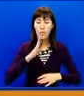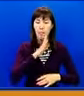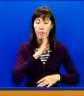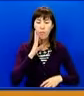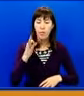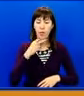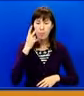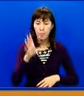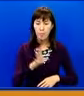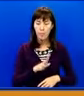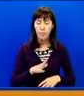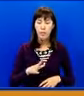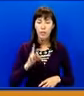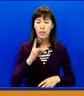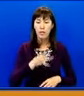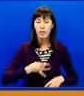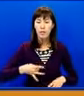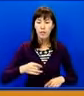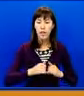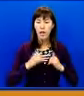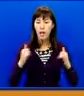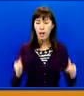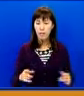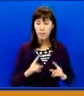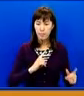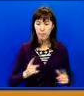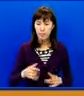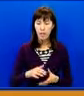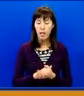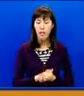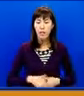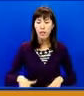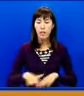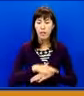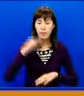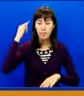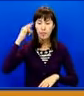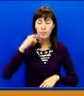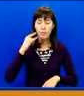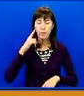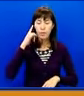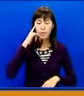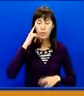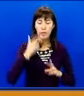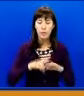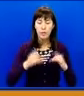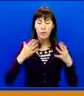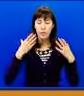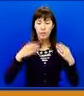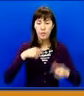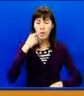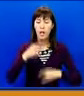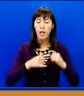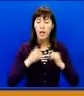области рассмотрены на республиканских расширенных заседаниях Ассамблеи народа Казахстана. Думаю, что сегодняшнее